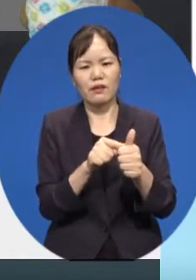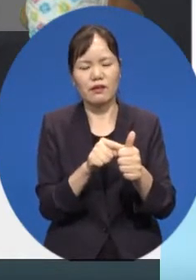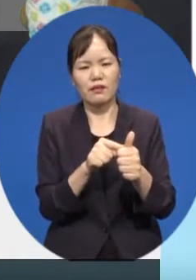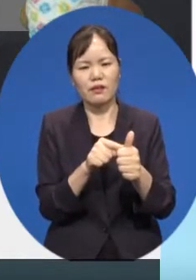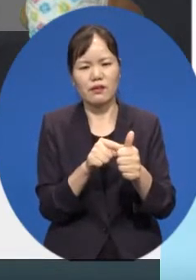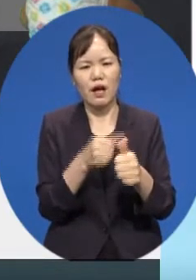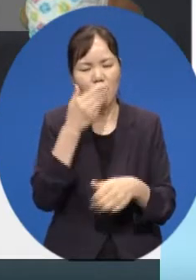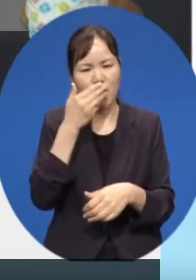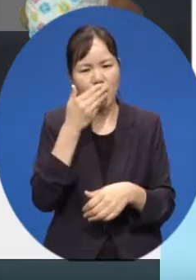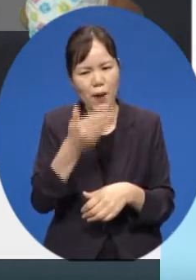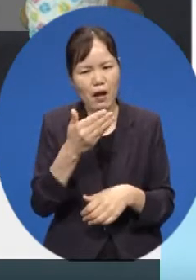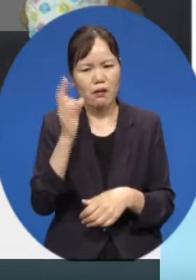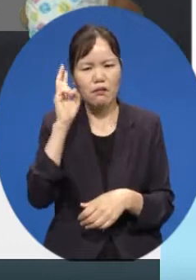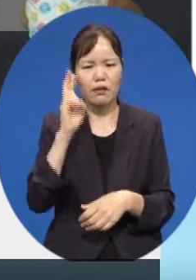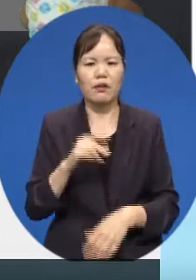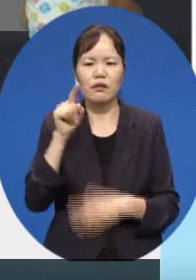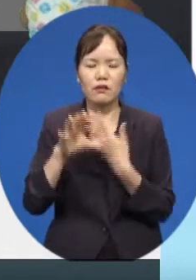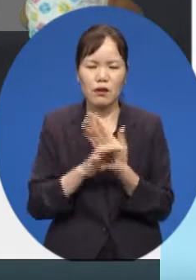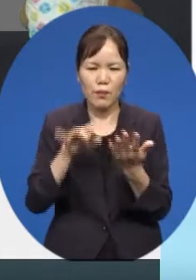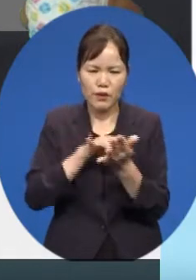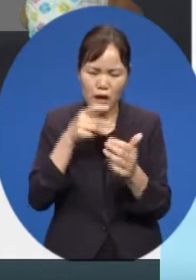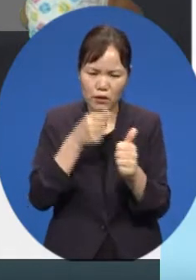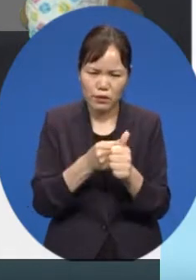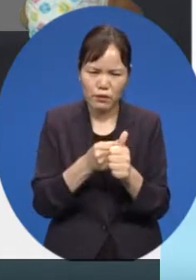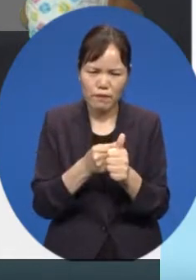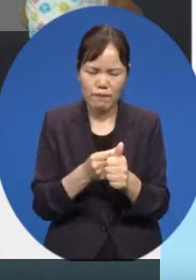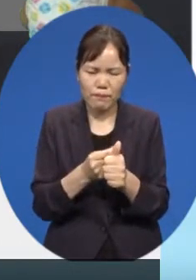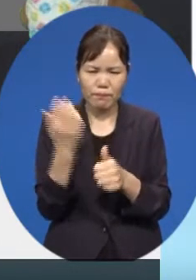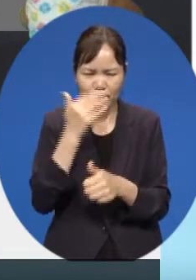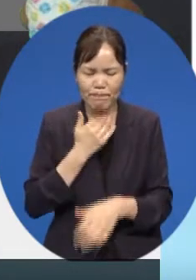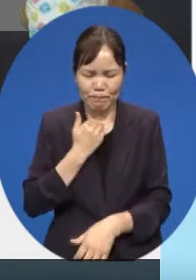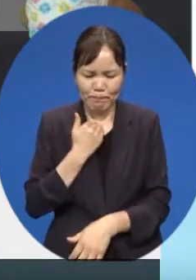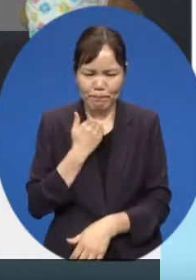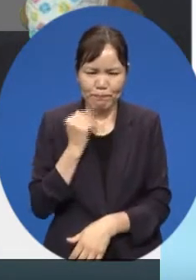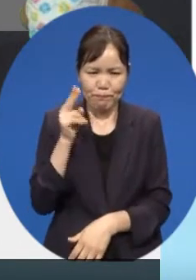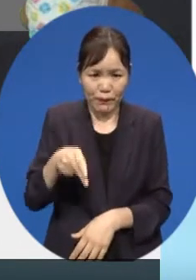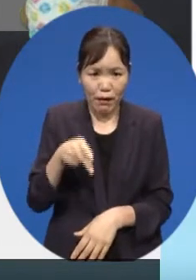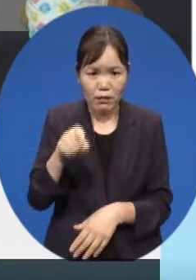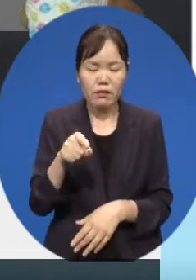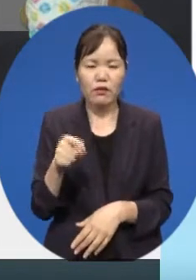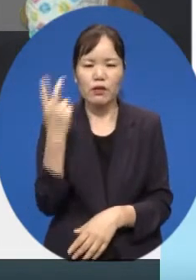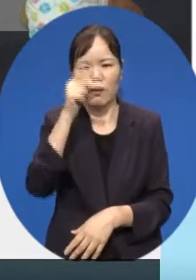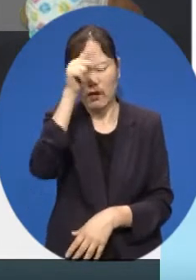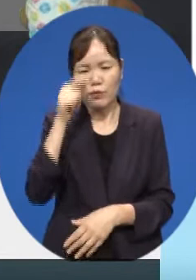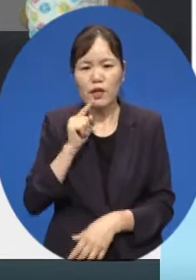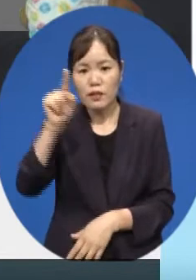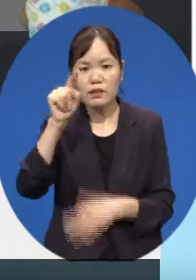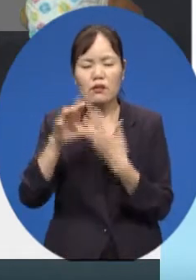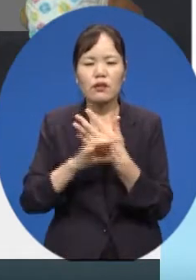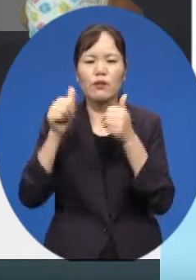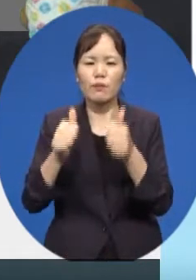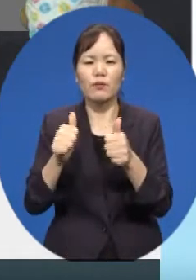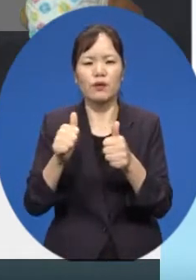가능하지 않을까 그러면 화학적 거세 라고 이야기하는 성충동 약물치료는 검사가 친구 한다면 분명히 법원에서